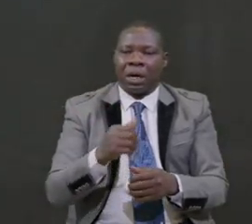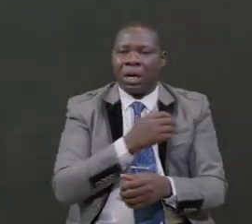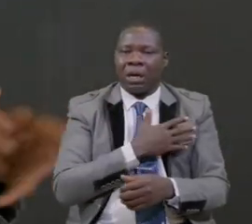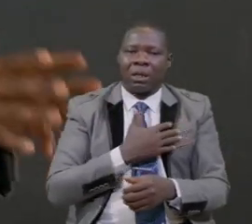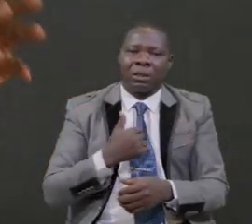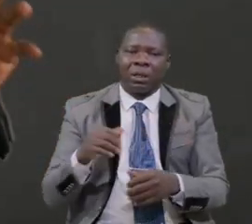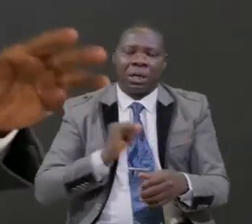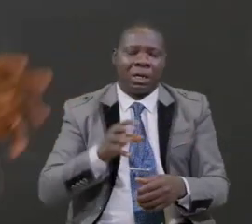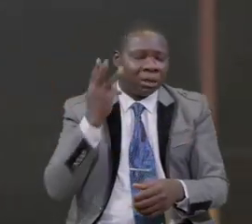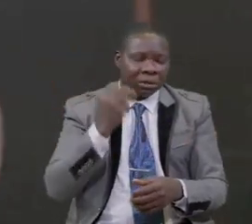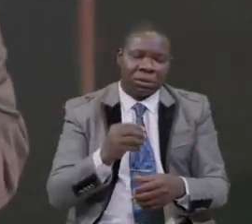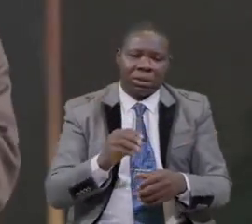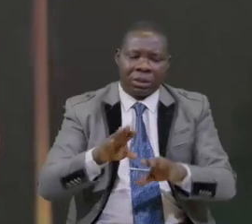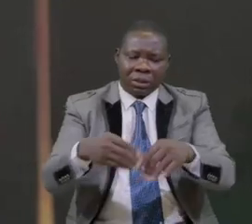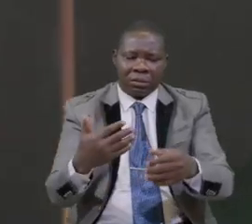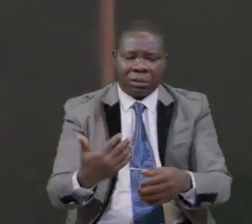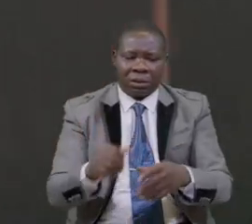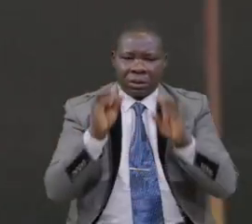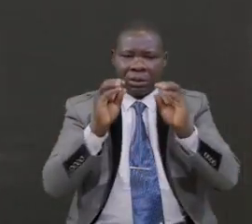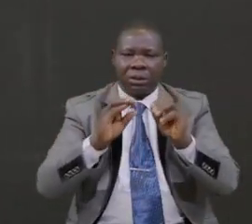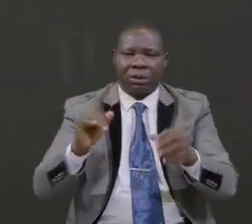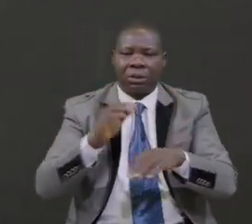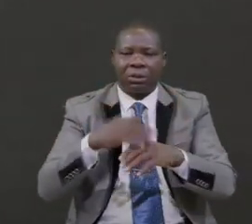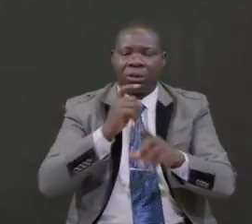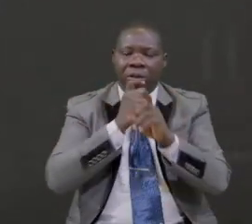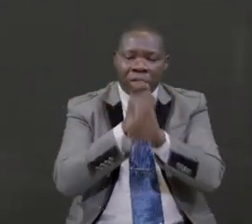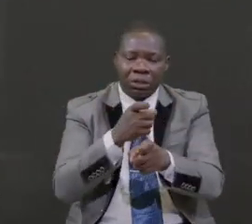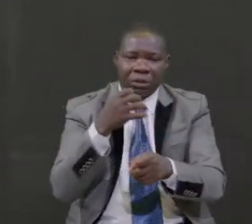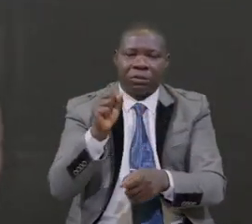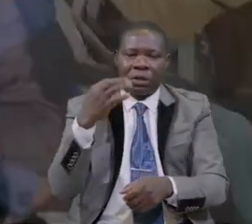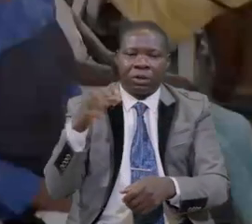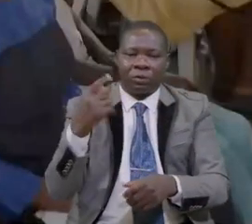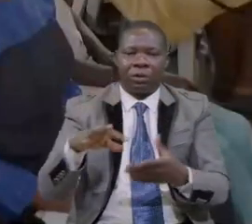Et je faisais une série d'enseignements sur les dons de l'esprit.